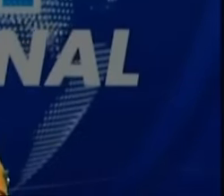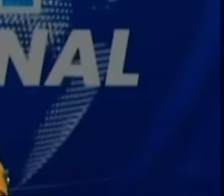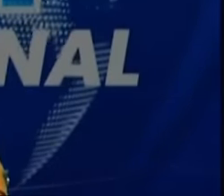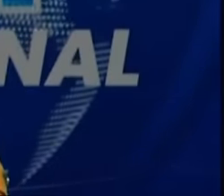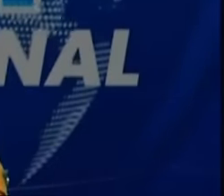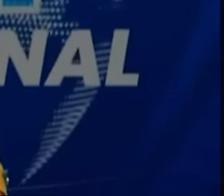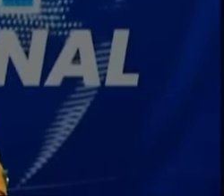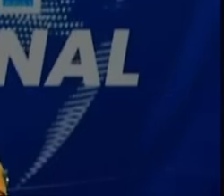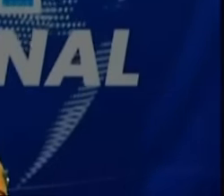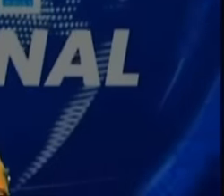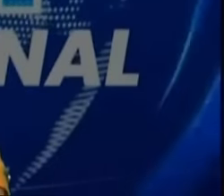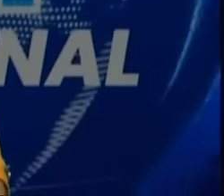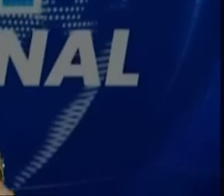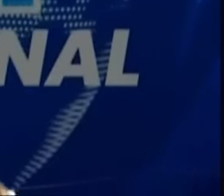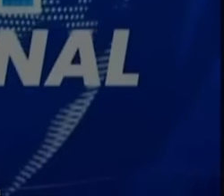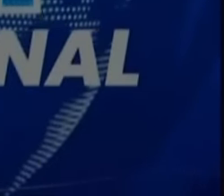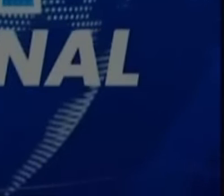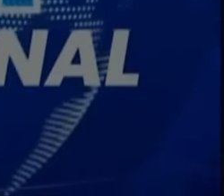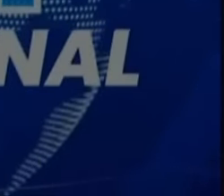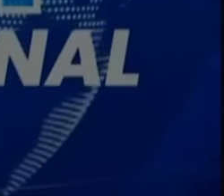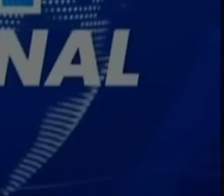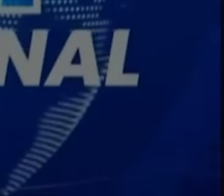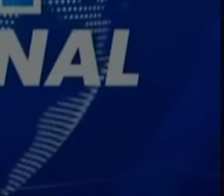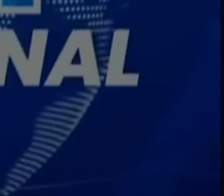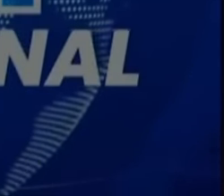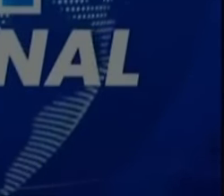élections. Devant les journalistes, le président de la CENI